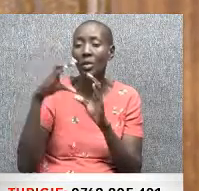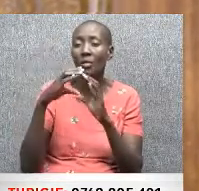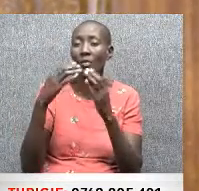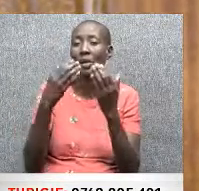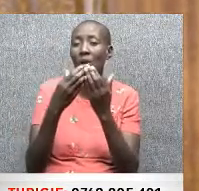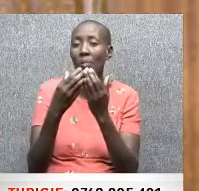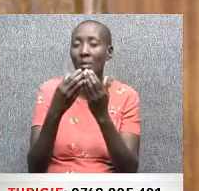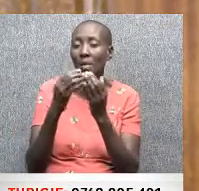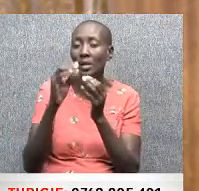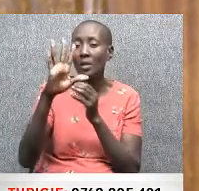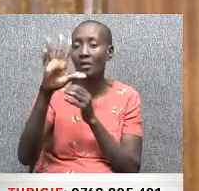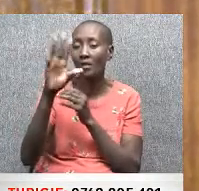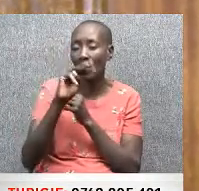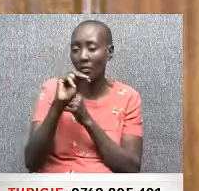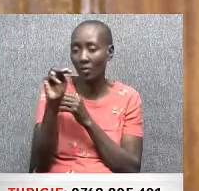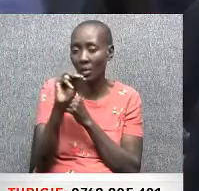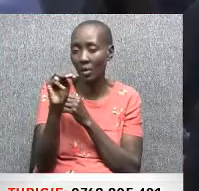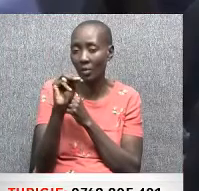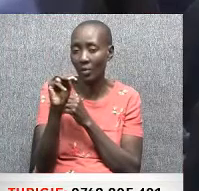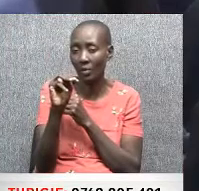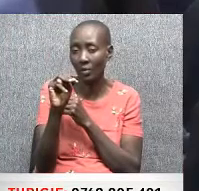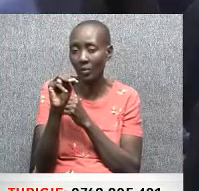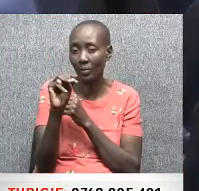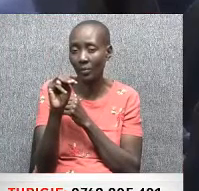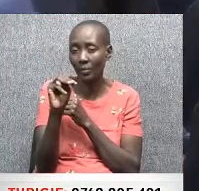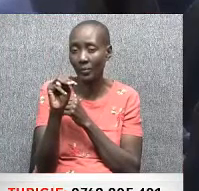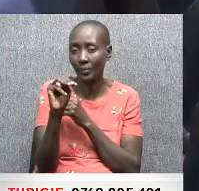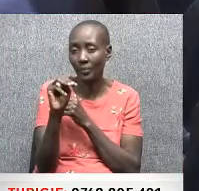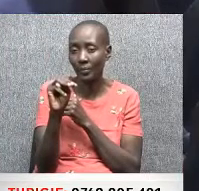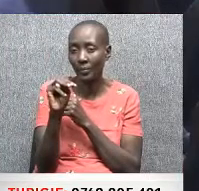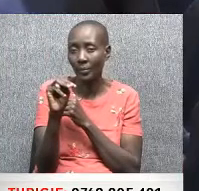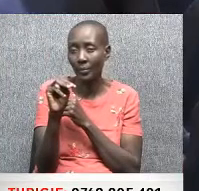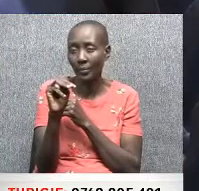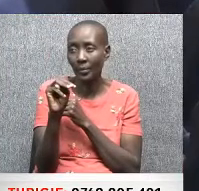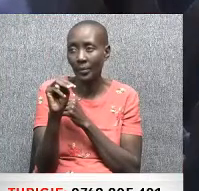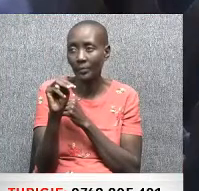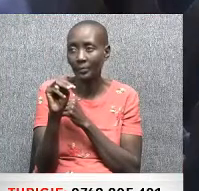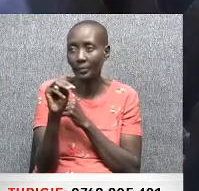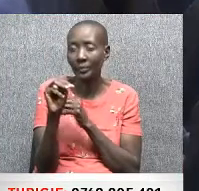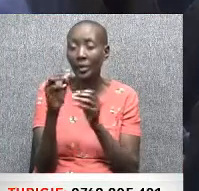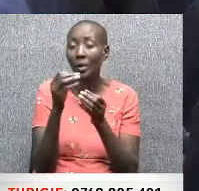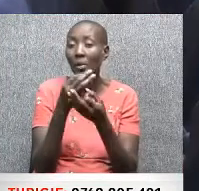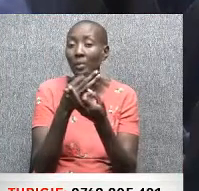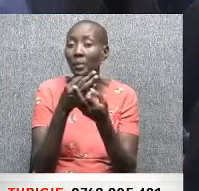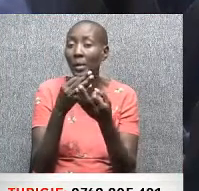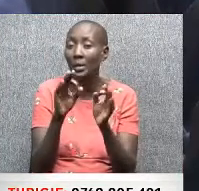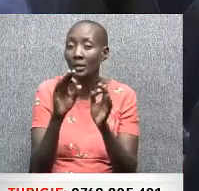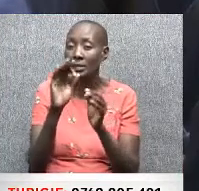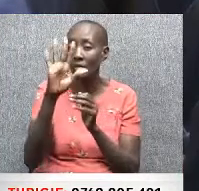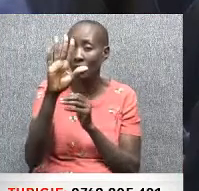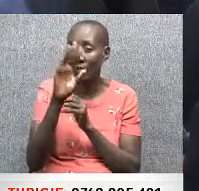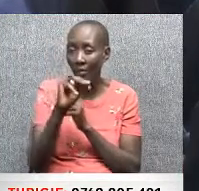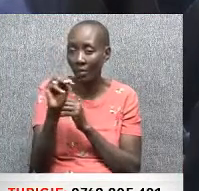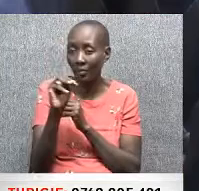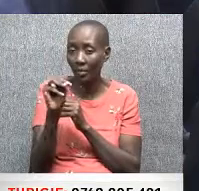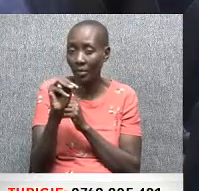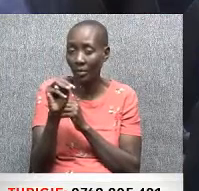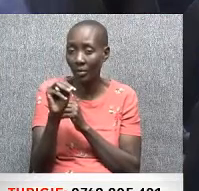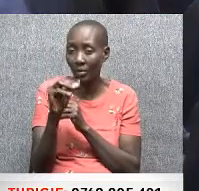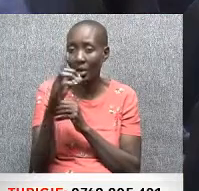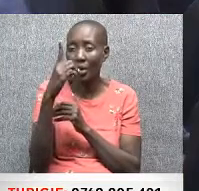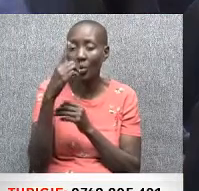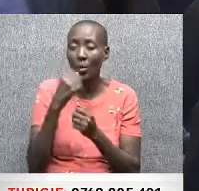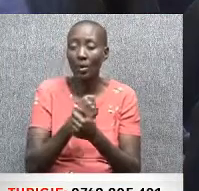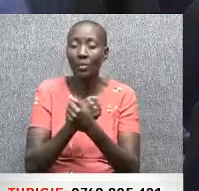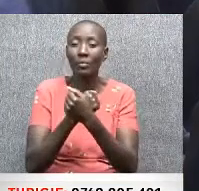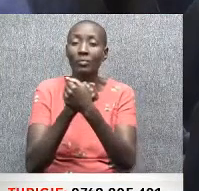shilingi milioni 5 pesa taslim. For the second accused person, he may be released on a bond of Kenya shillings 5 million with one surety of